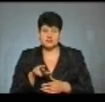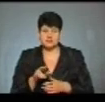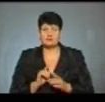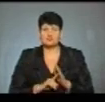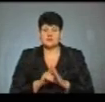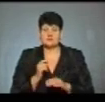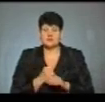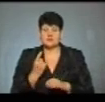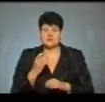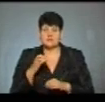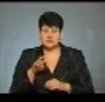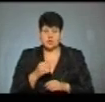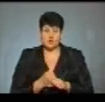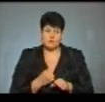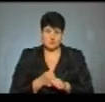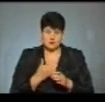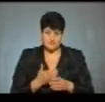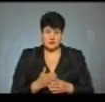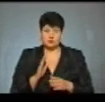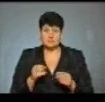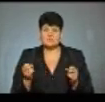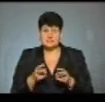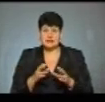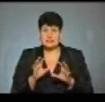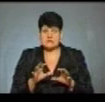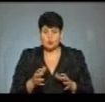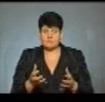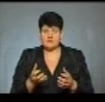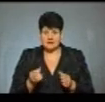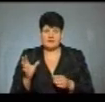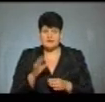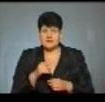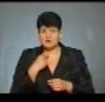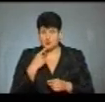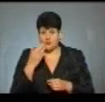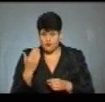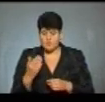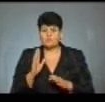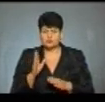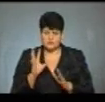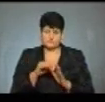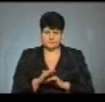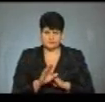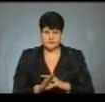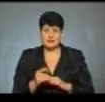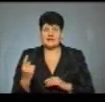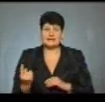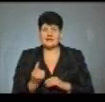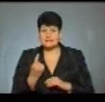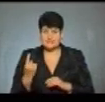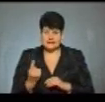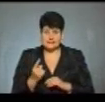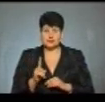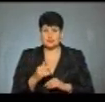вступає в дію з 1 січня, доопрацювати. Буде спеціалізований закон прийнятий, все те, що Ігор говорить, він в ньому буде. Єдине, що я